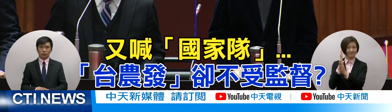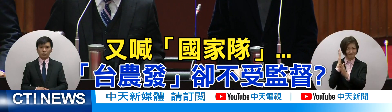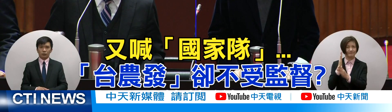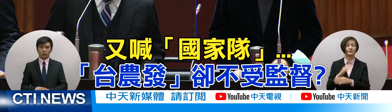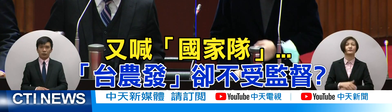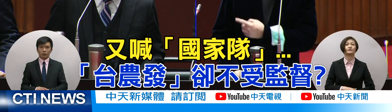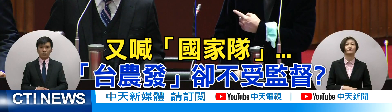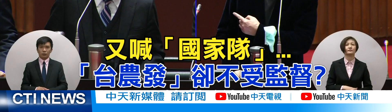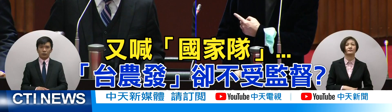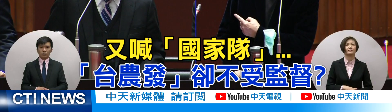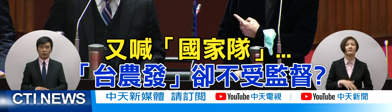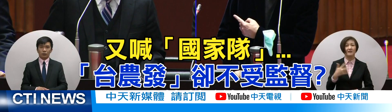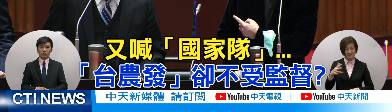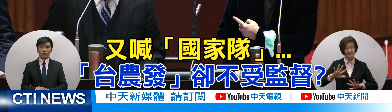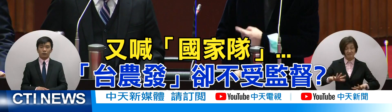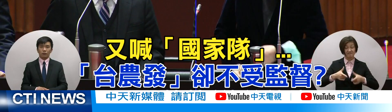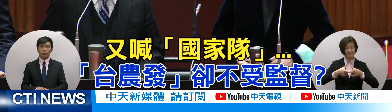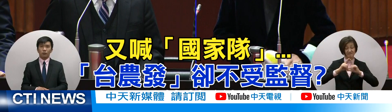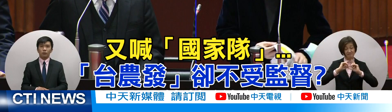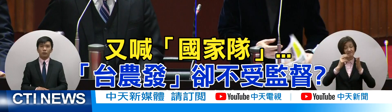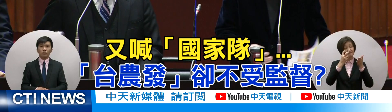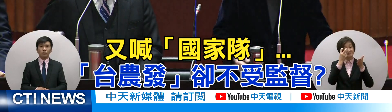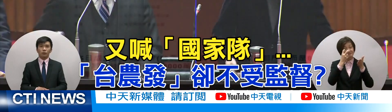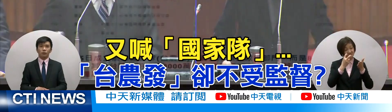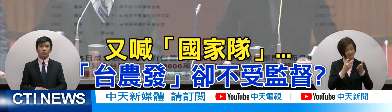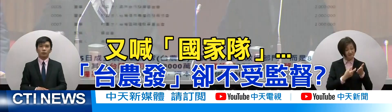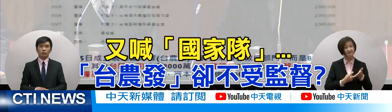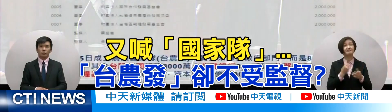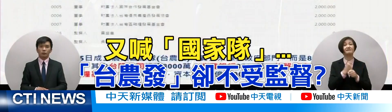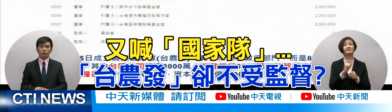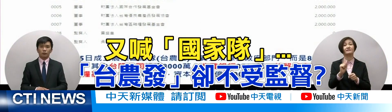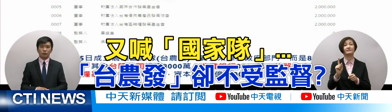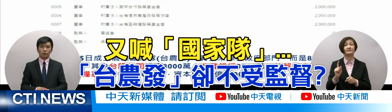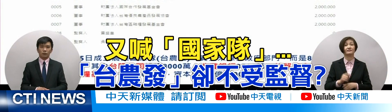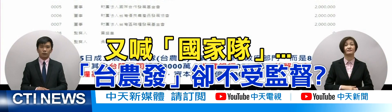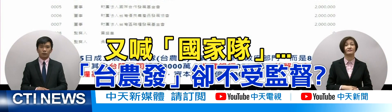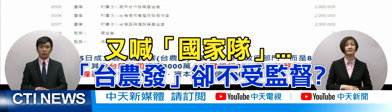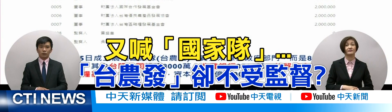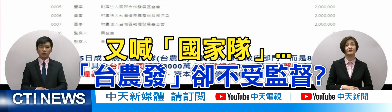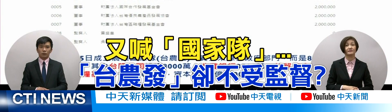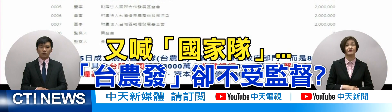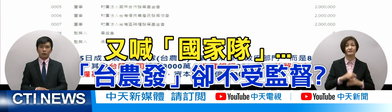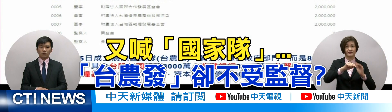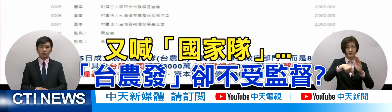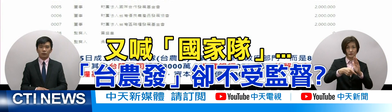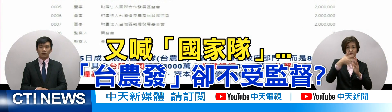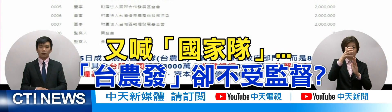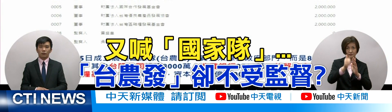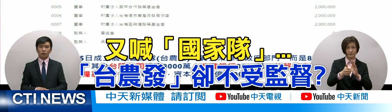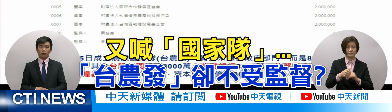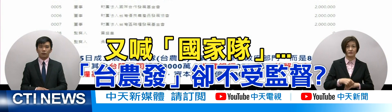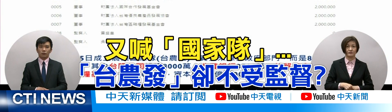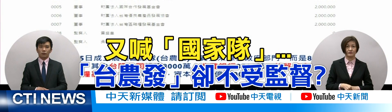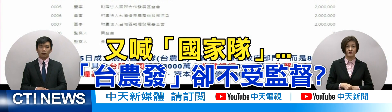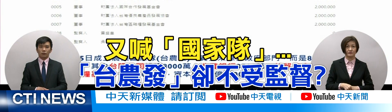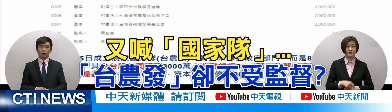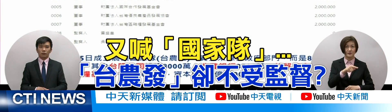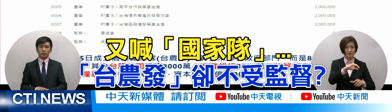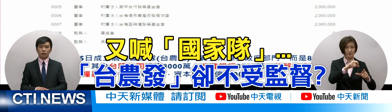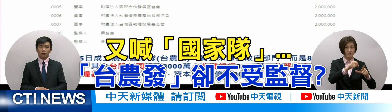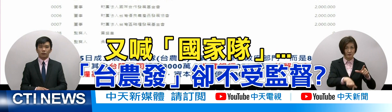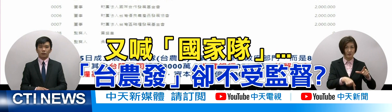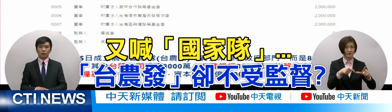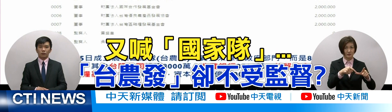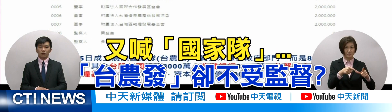那我们看他做了些什么事吧啊，我们看他做了些什么，院长。你们为什么不让这家公司